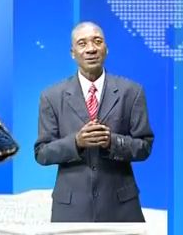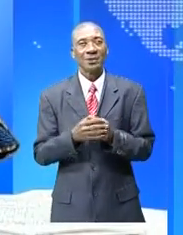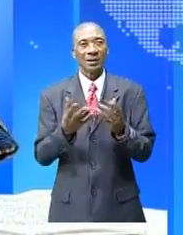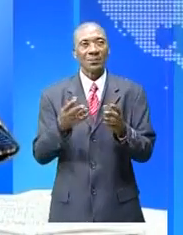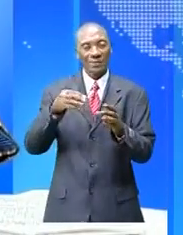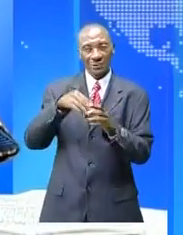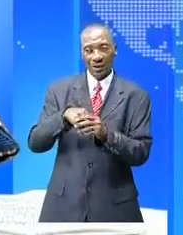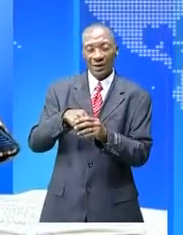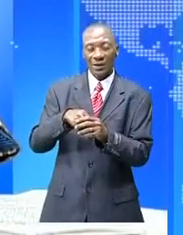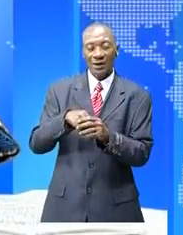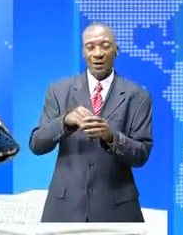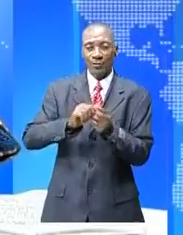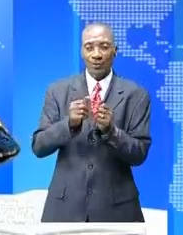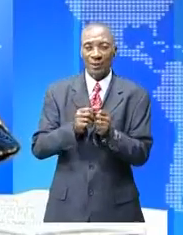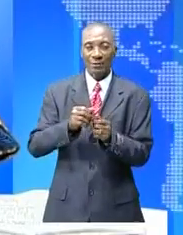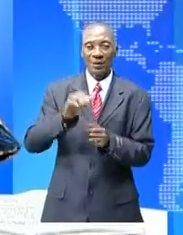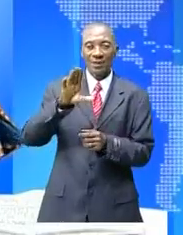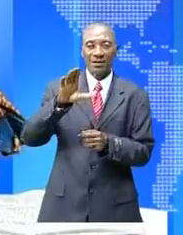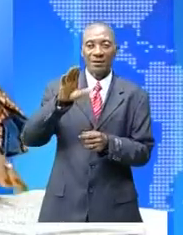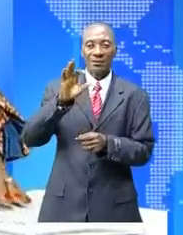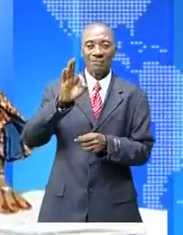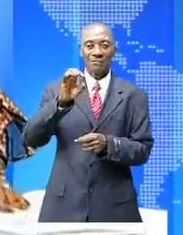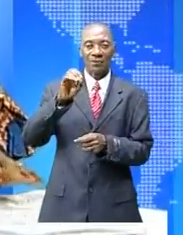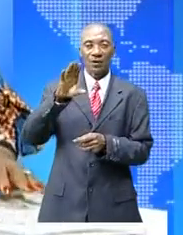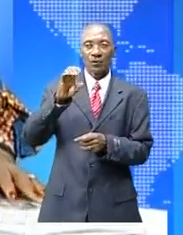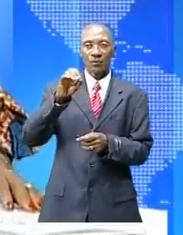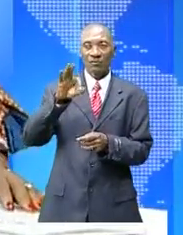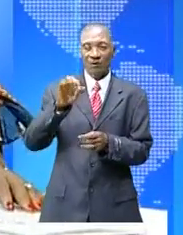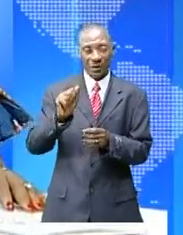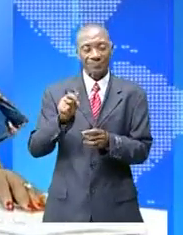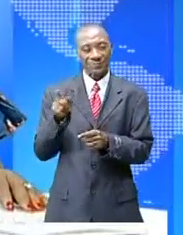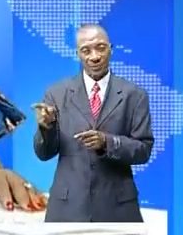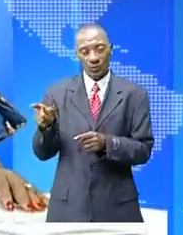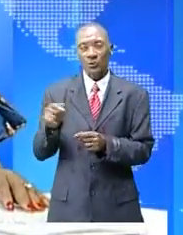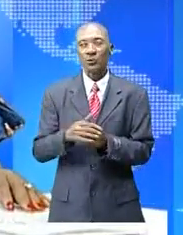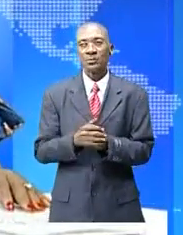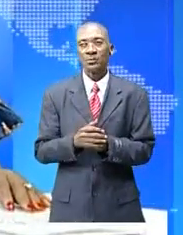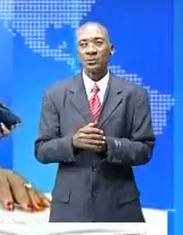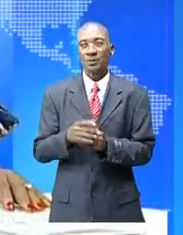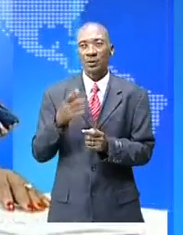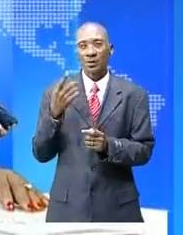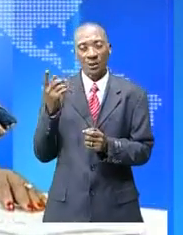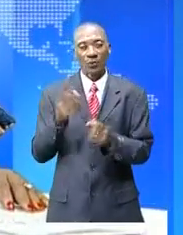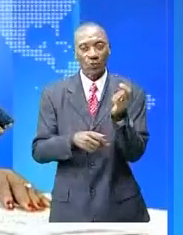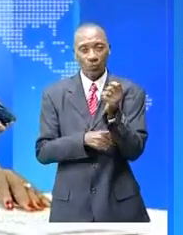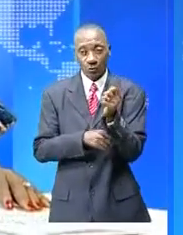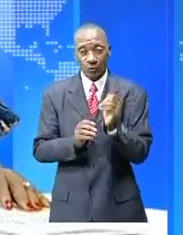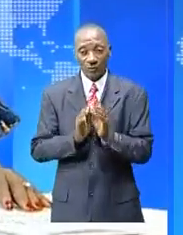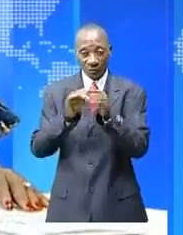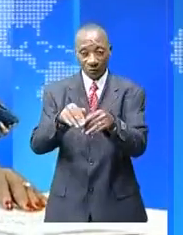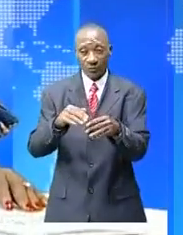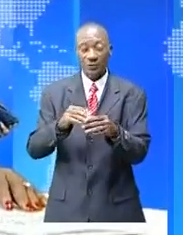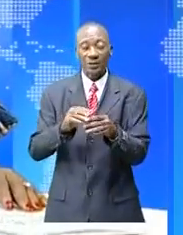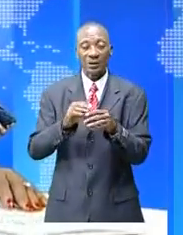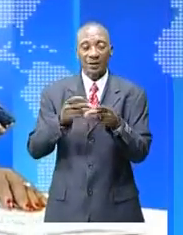FECOFA pour qu'on y érige un centre technique de football pour la jeunesse congolaise. Eh bien, ces spoliateurs ont été stoppés net. C'est grâce